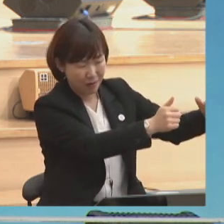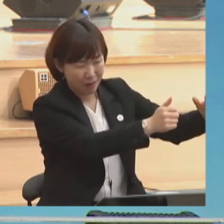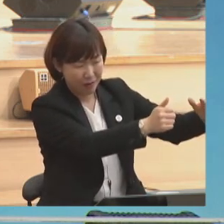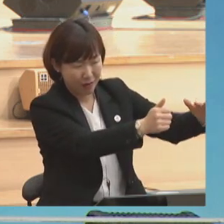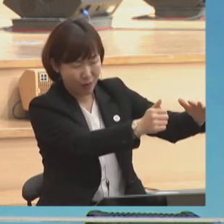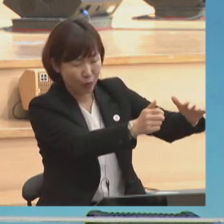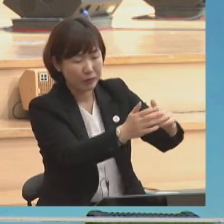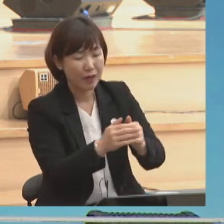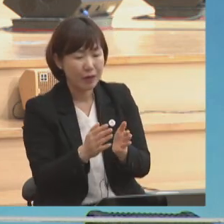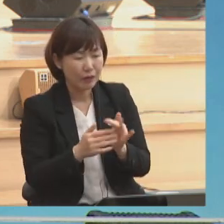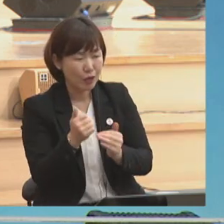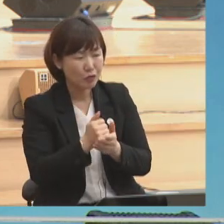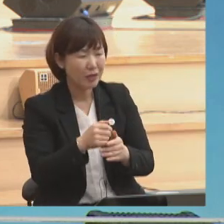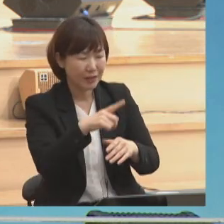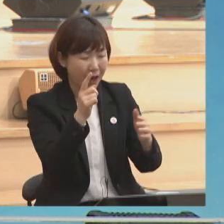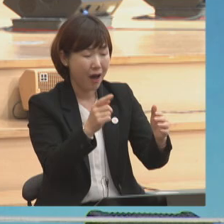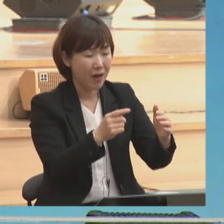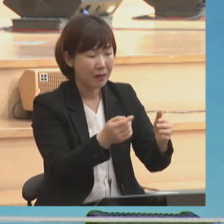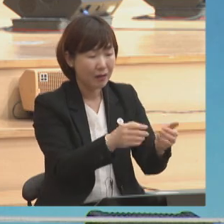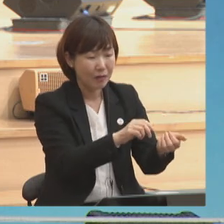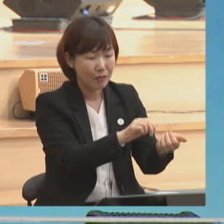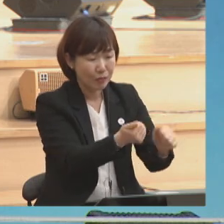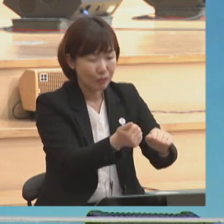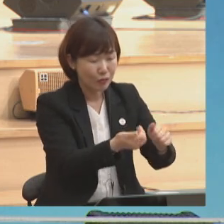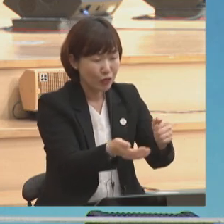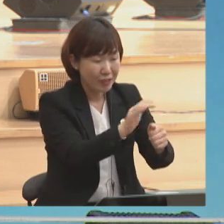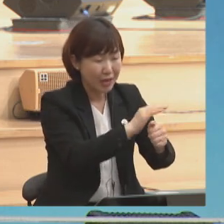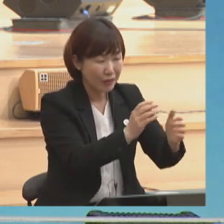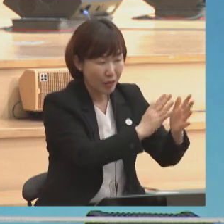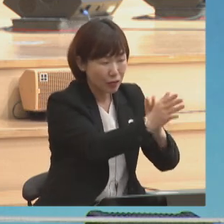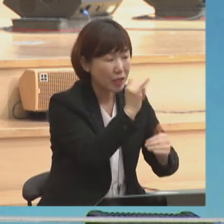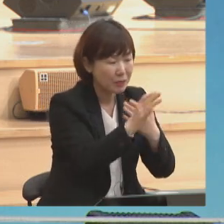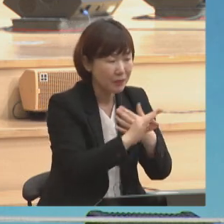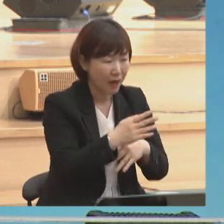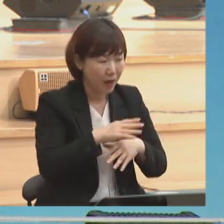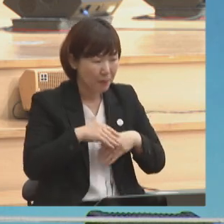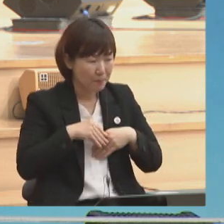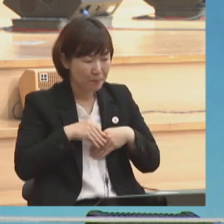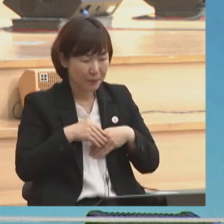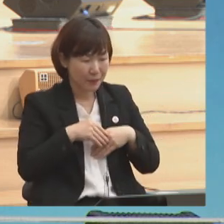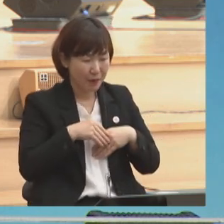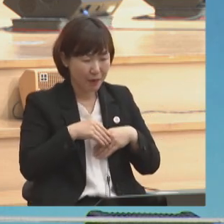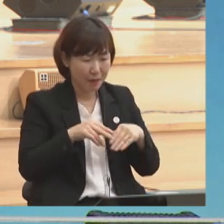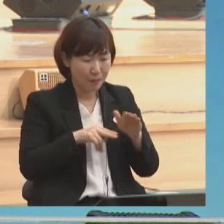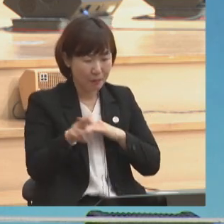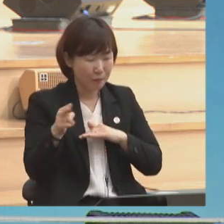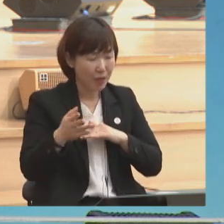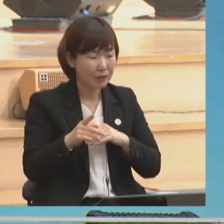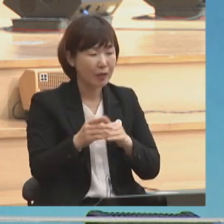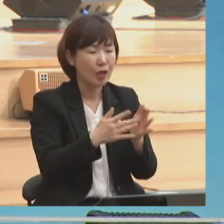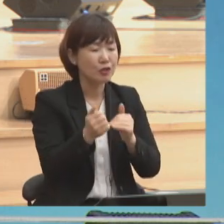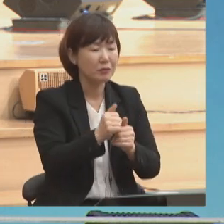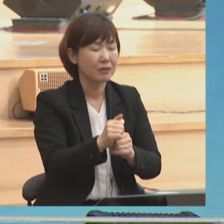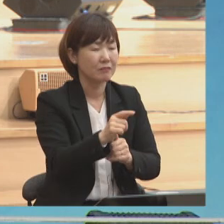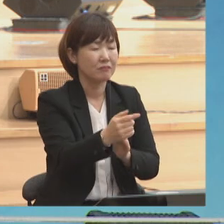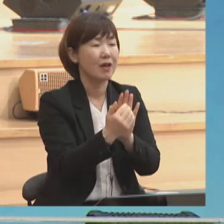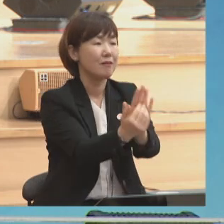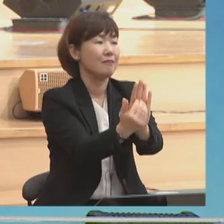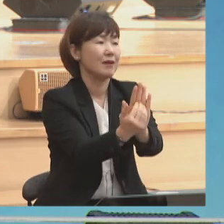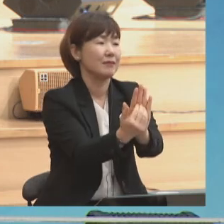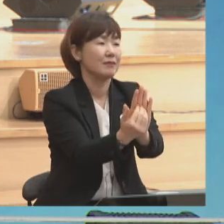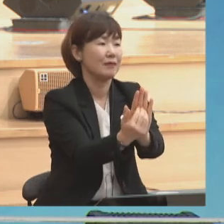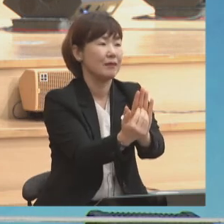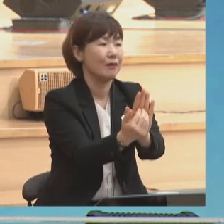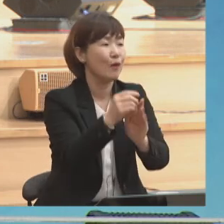우리 주님이 무슨 의도인지 몰라도 딱 정면으로 막아서고는 딱 멈춰 세우는 거예요. 무슨 의도로 아들을